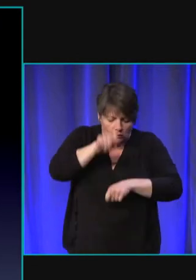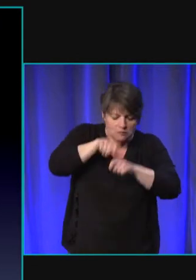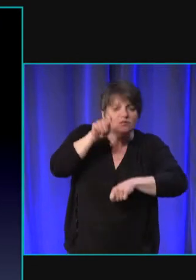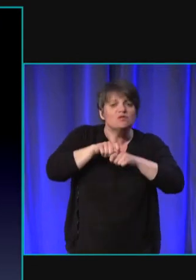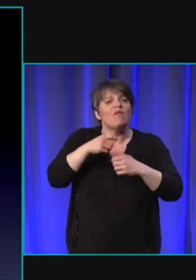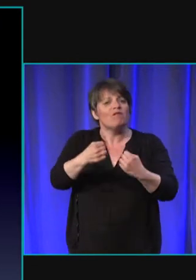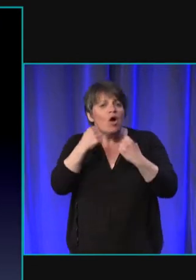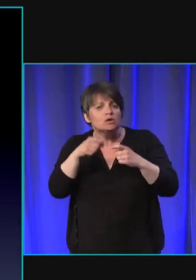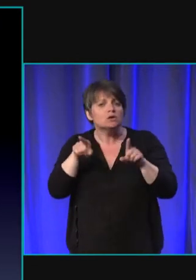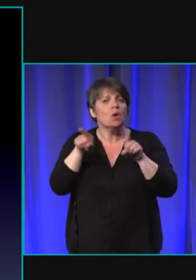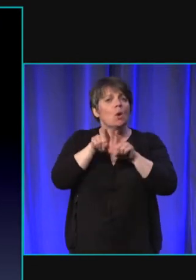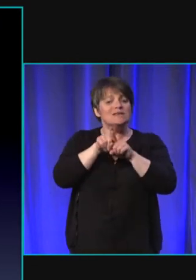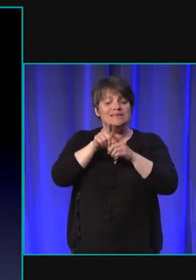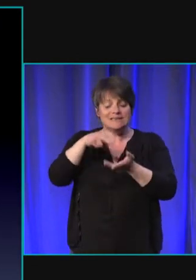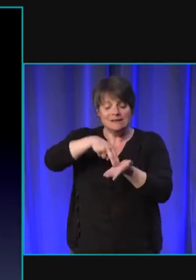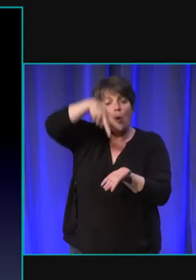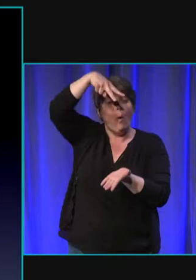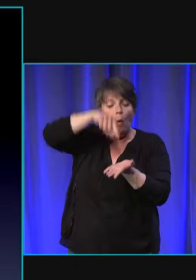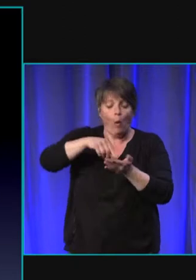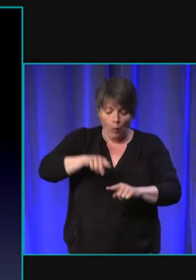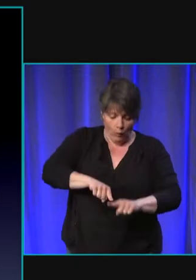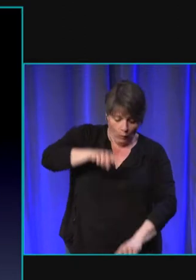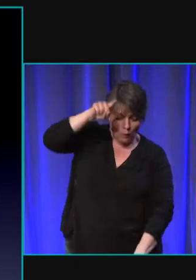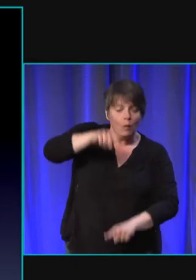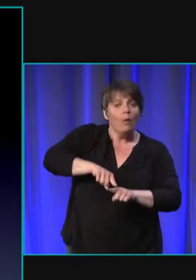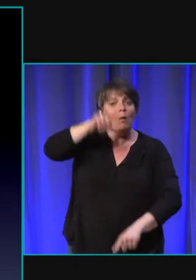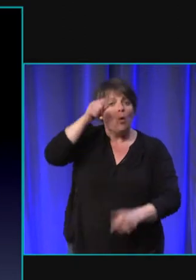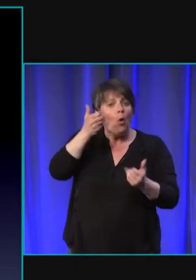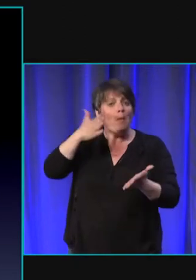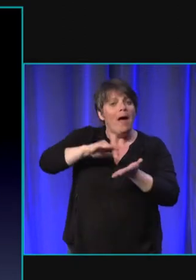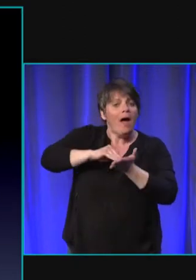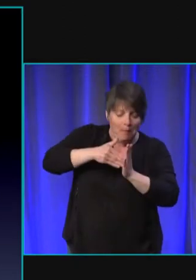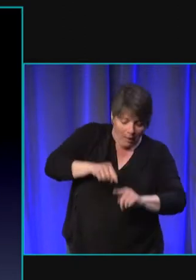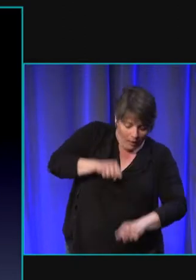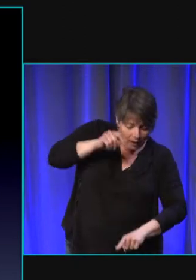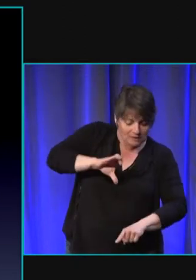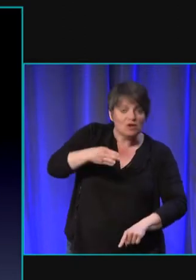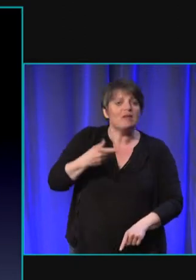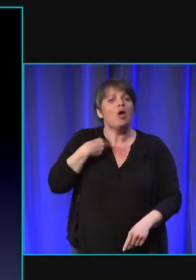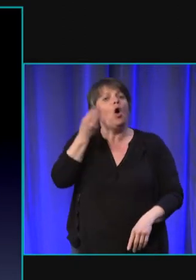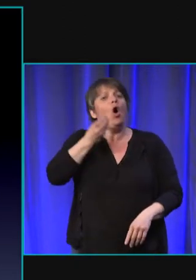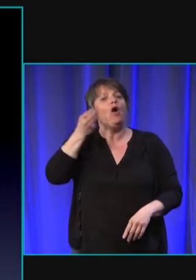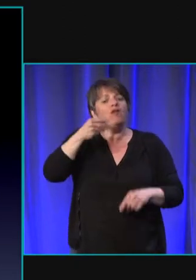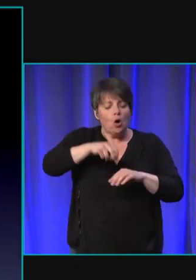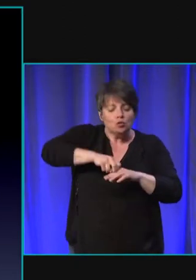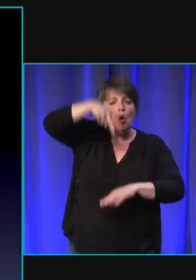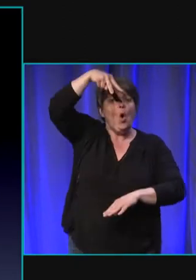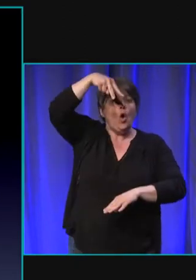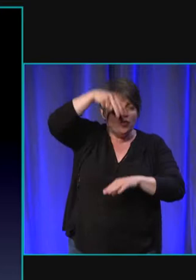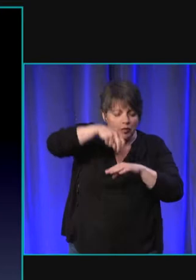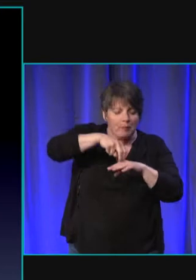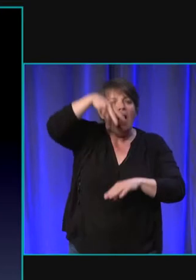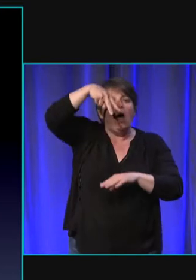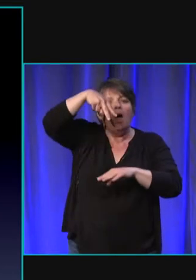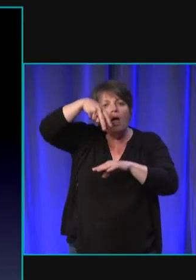hauteur du saut. Et donc, vous avez chez les enfants une baisse qui est toujours plus faible par rapport